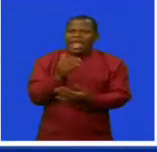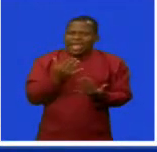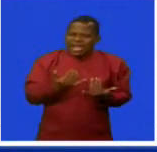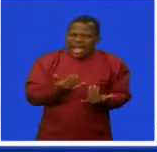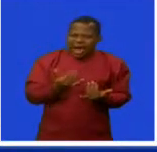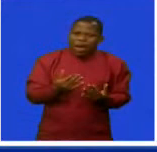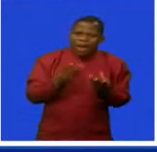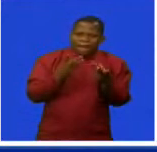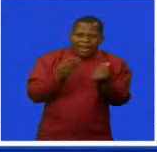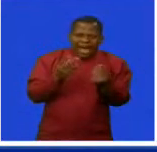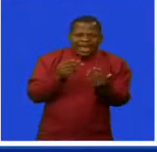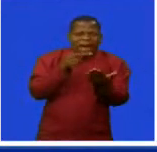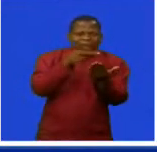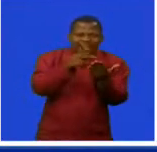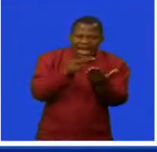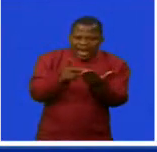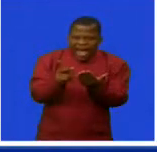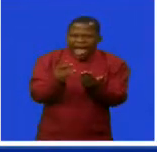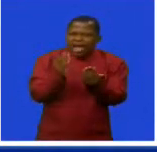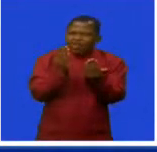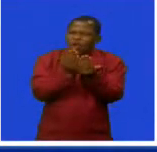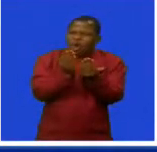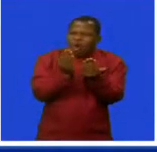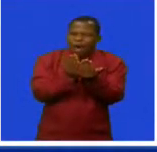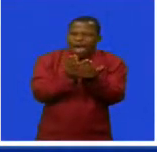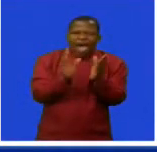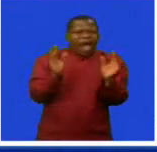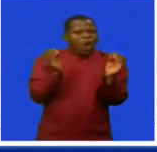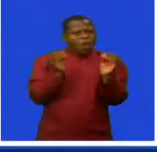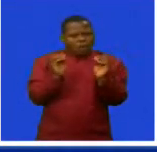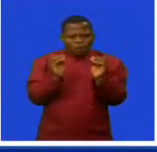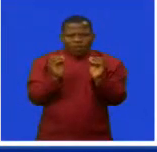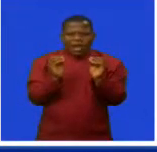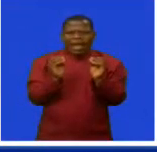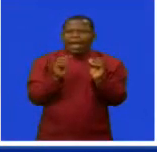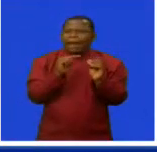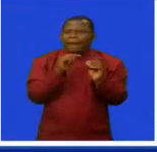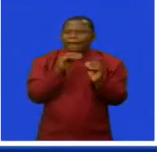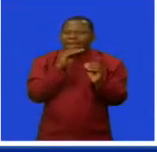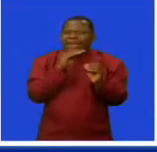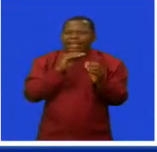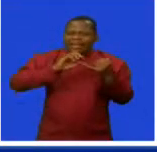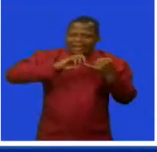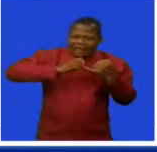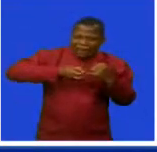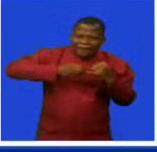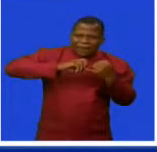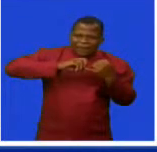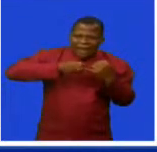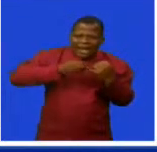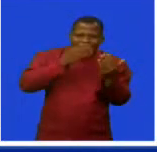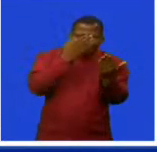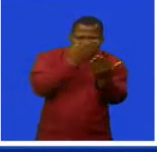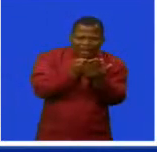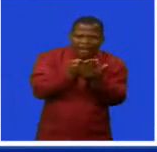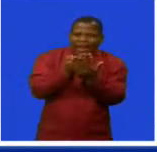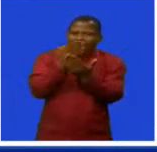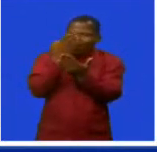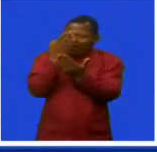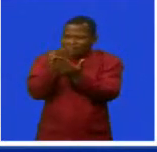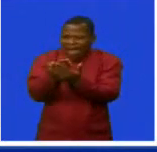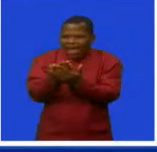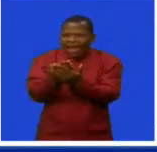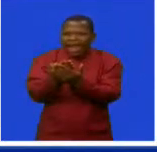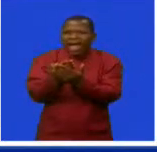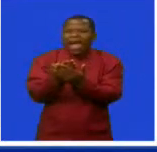ukuthi ngambhadalela school fees imihledi nje ngizamile ngehluleko cishe ngihambile etindzawo tiningi ngicela